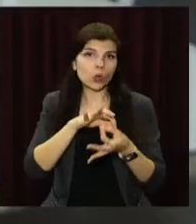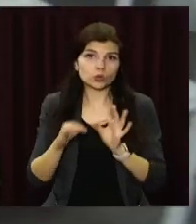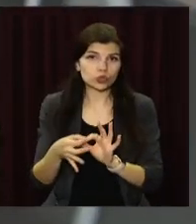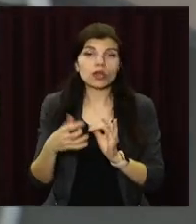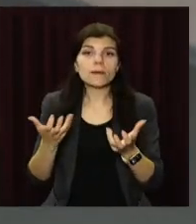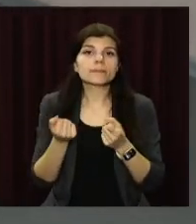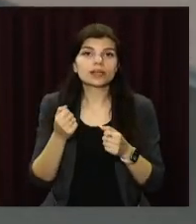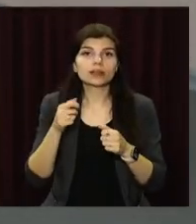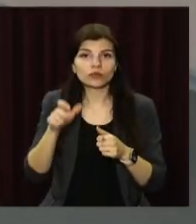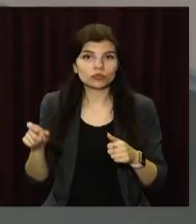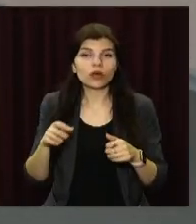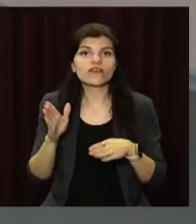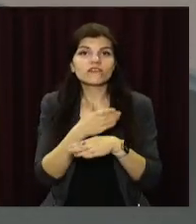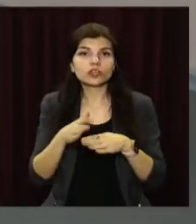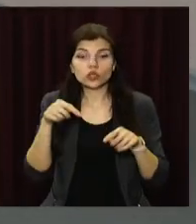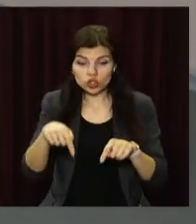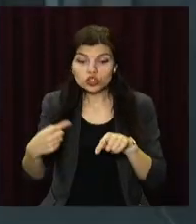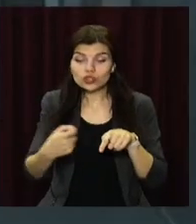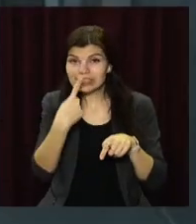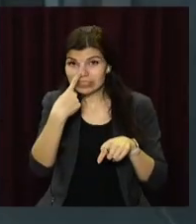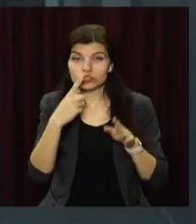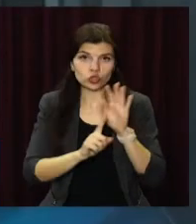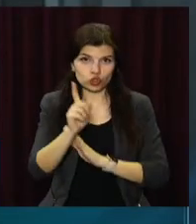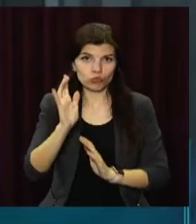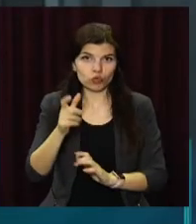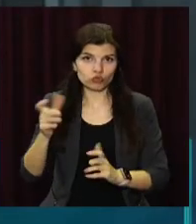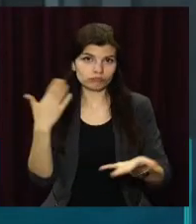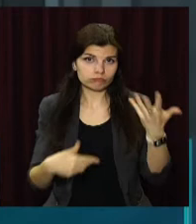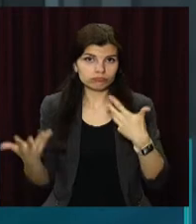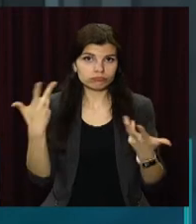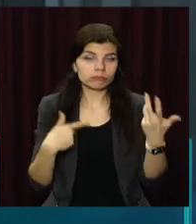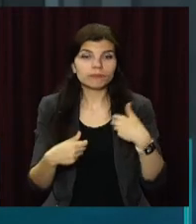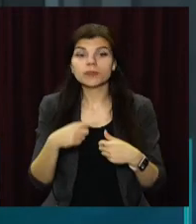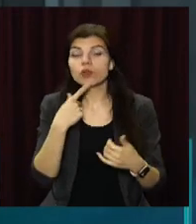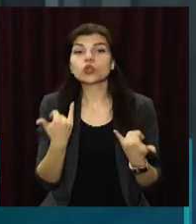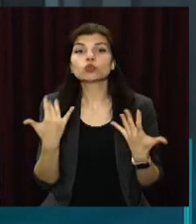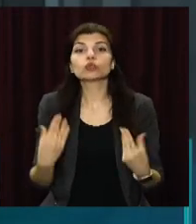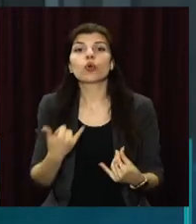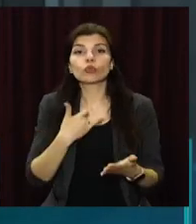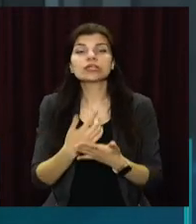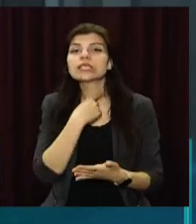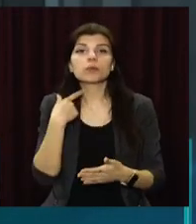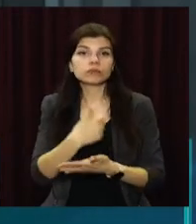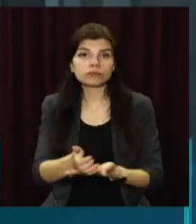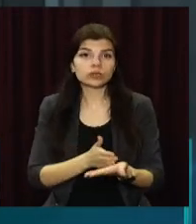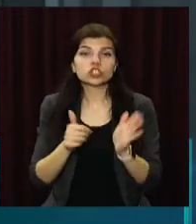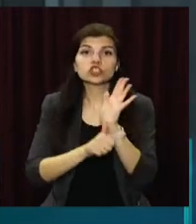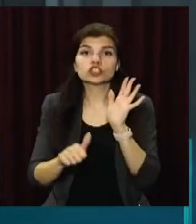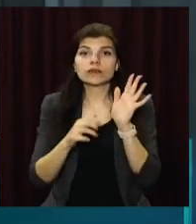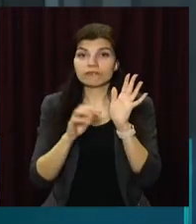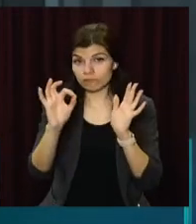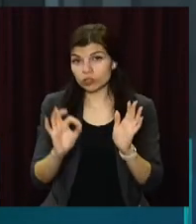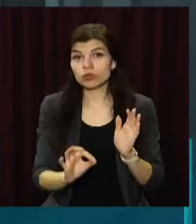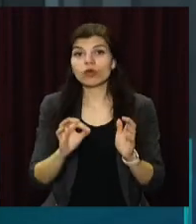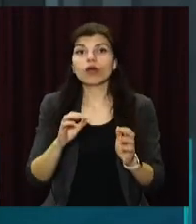Приймати пацієнтів відділення почне вже цього тижня. На сьогоднішній день у нас є забезпеченість